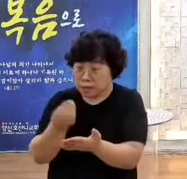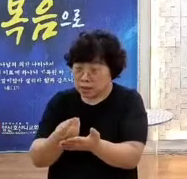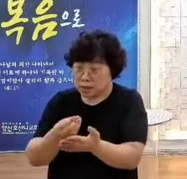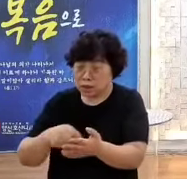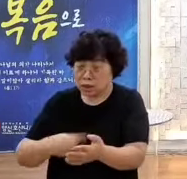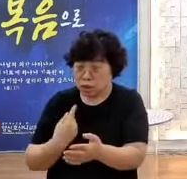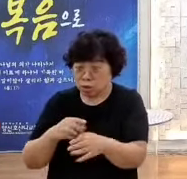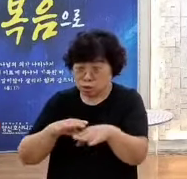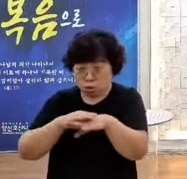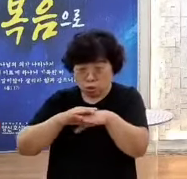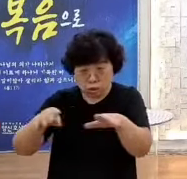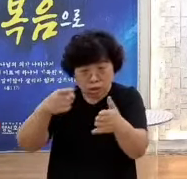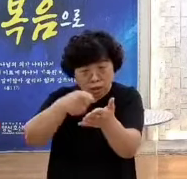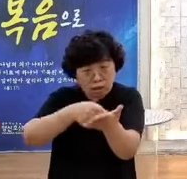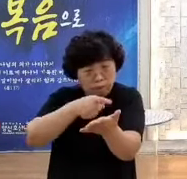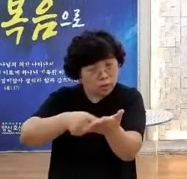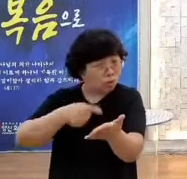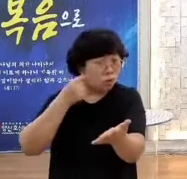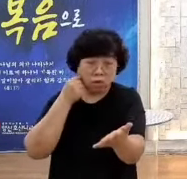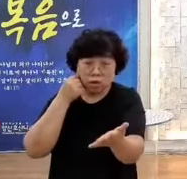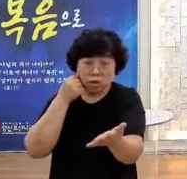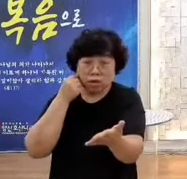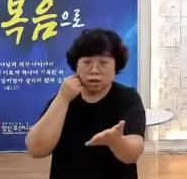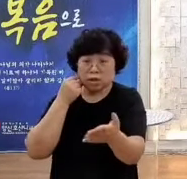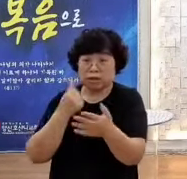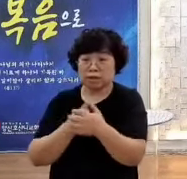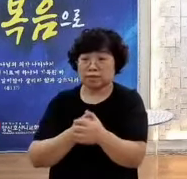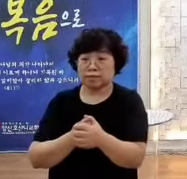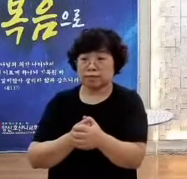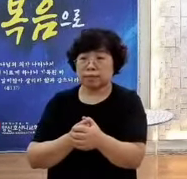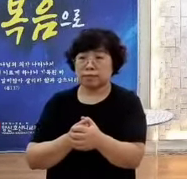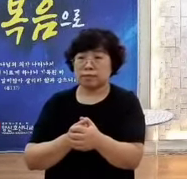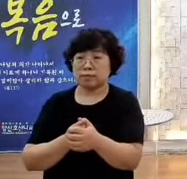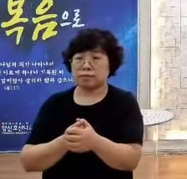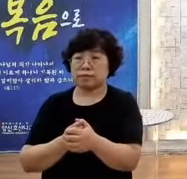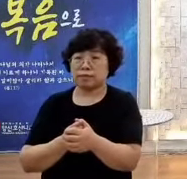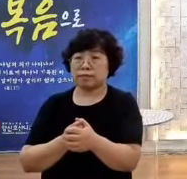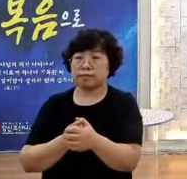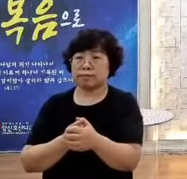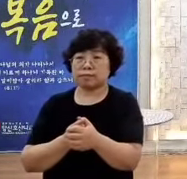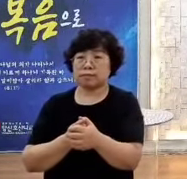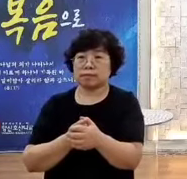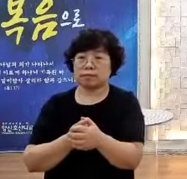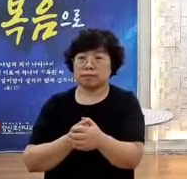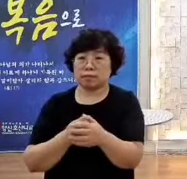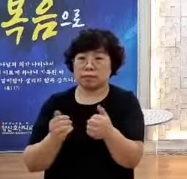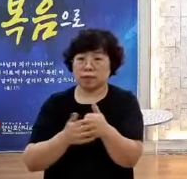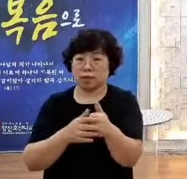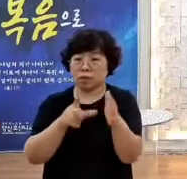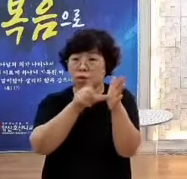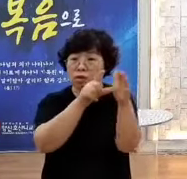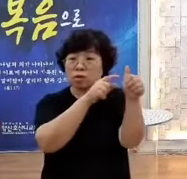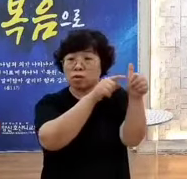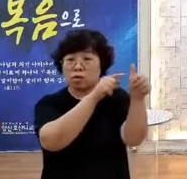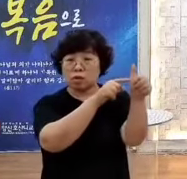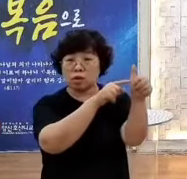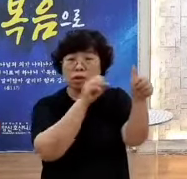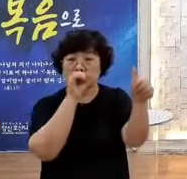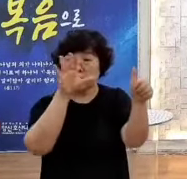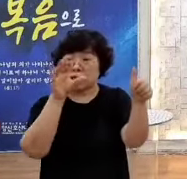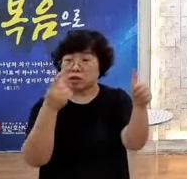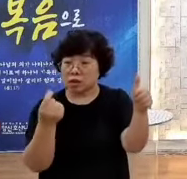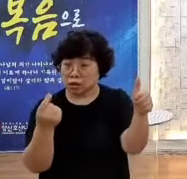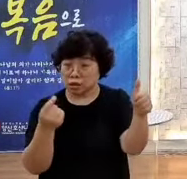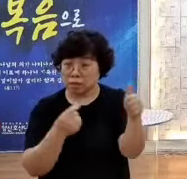절대로 갚을 수가 없는 것이다 라는 것이죠. 그래서 앞에서 말한 루터도요, 아까 제가 그 성당의